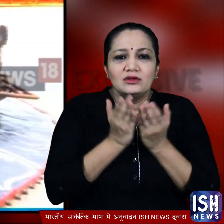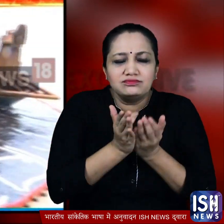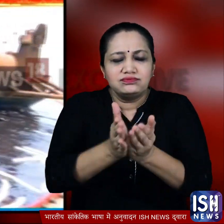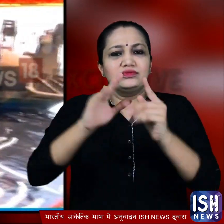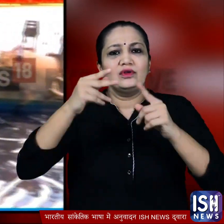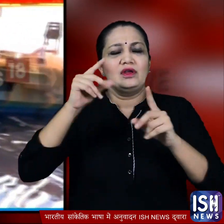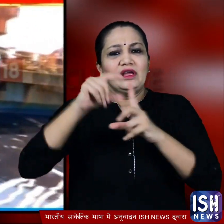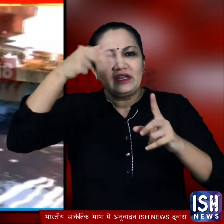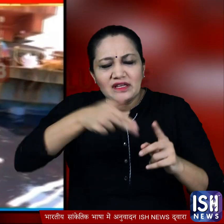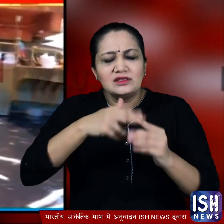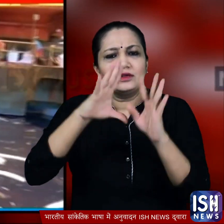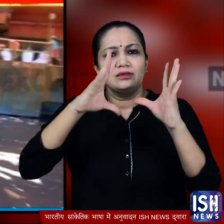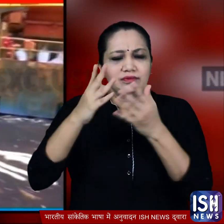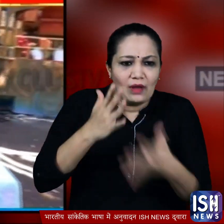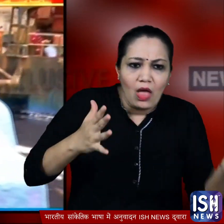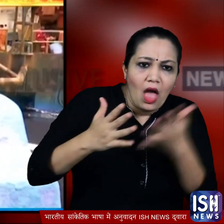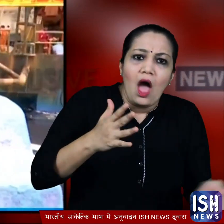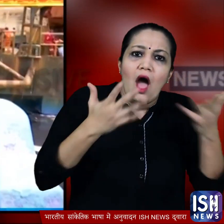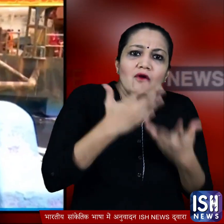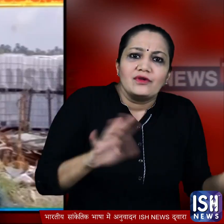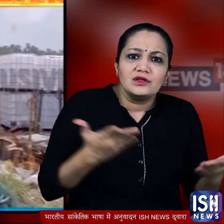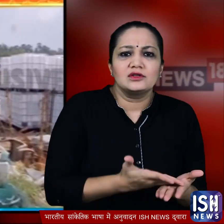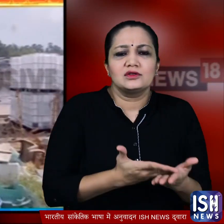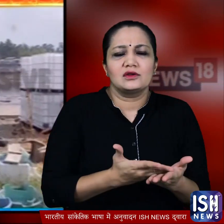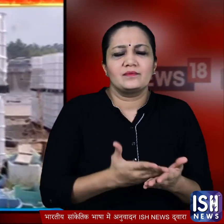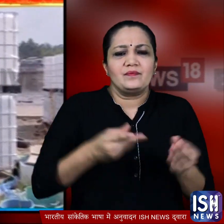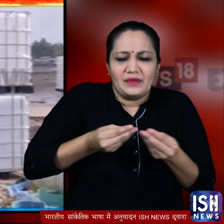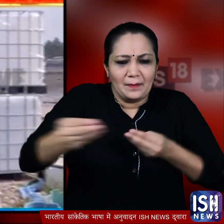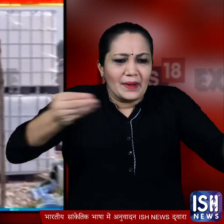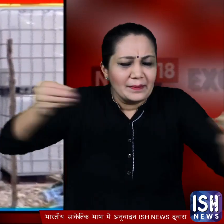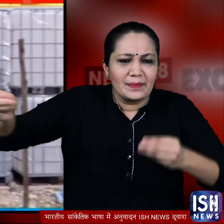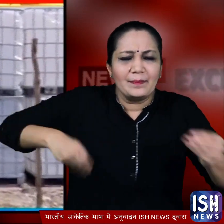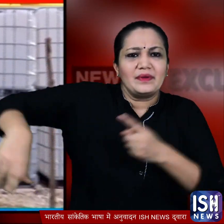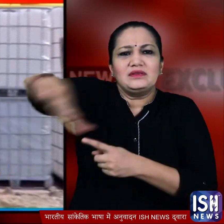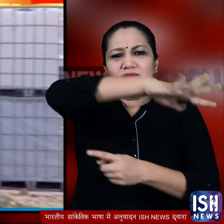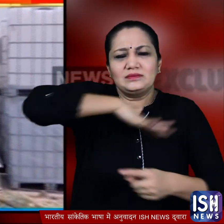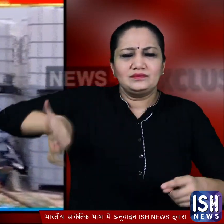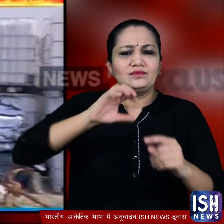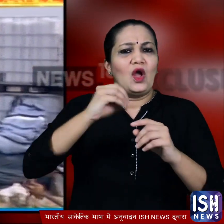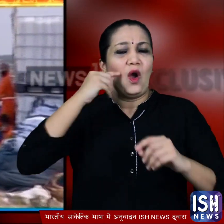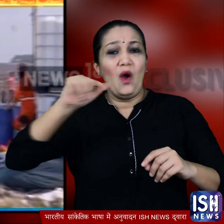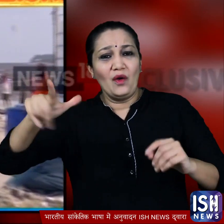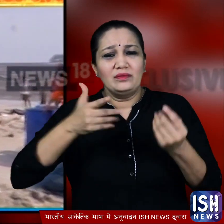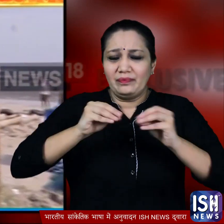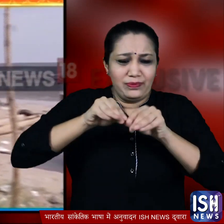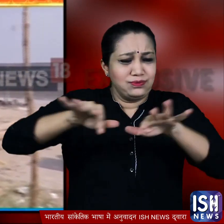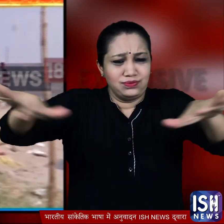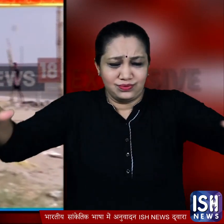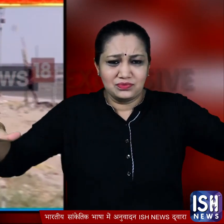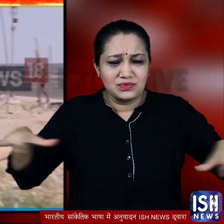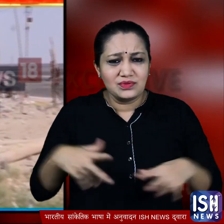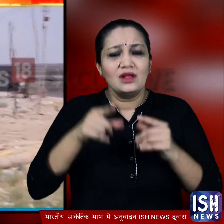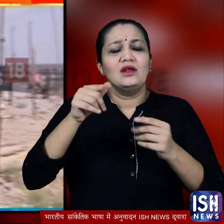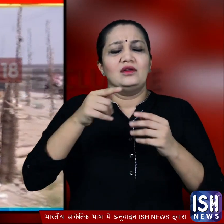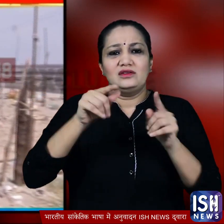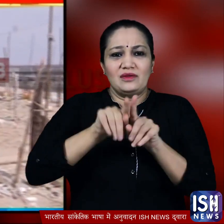लदा डीजल काफी मात्रा में समुद्र के पानी में फैल चुका था। आसपास के इलाके में पूरी तरीके से ऑयल फैल चुका है, जिसके कारण यहाँ